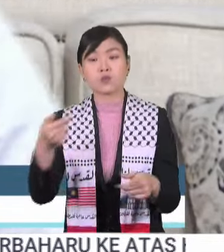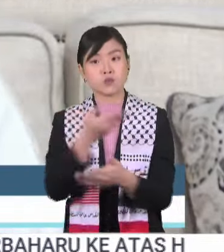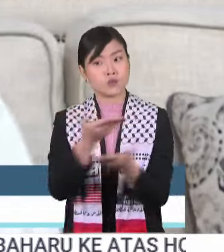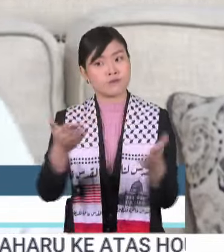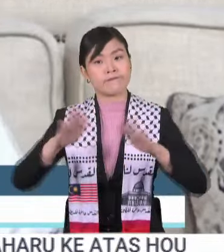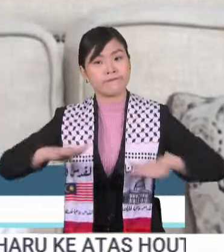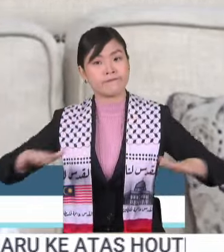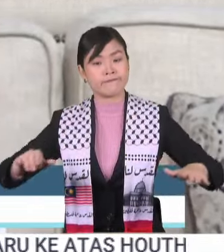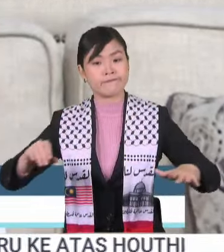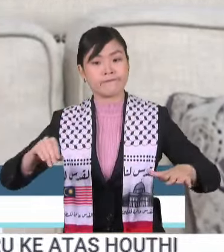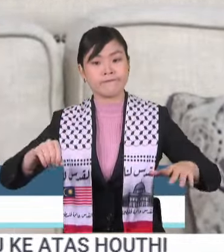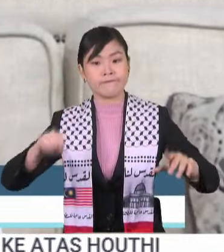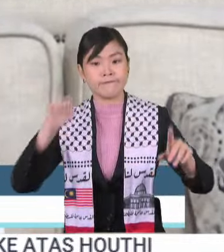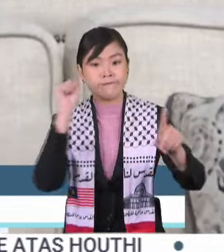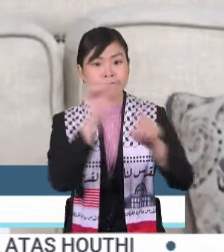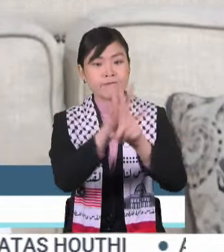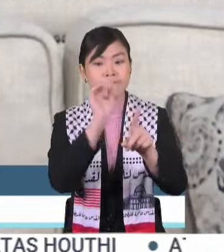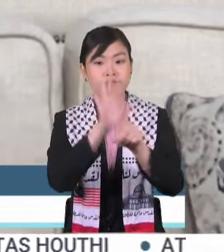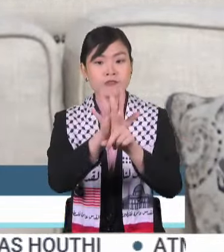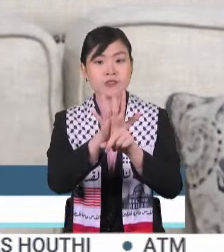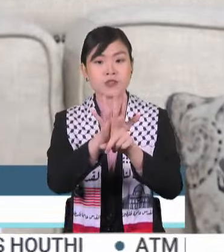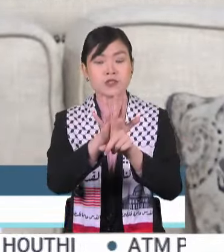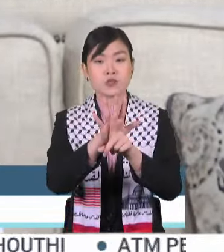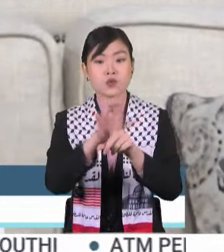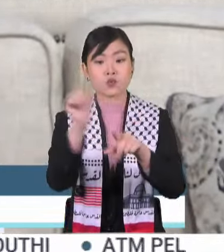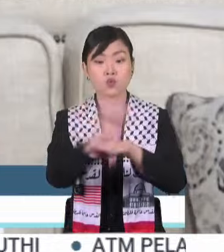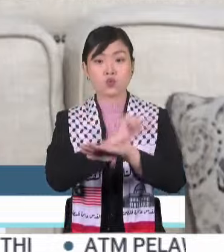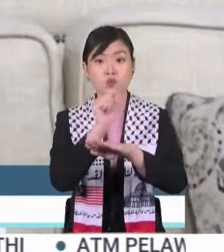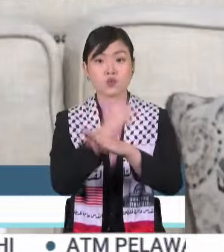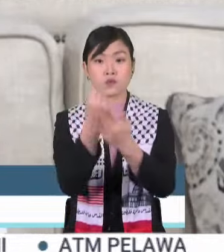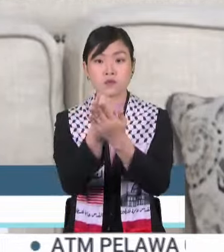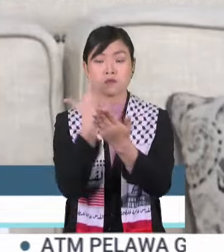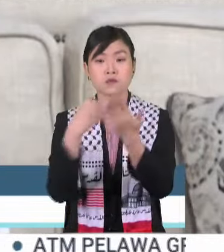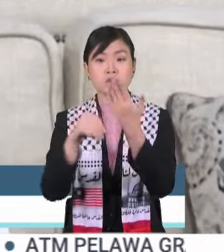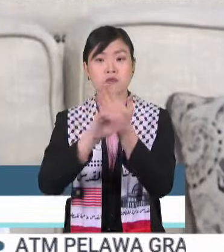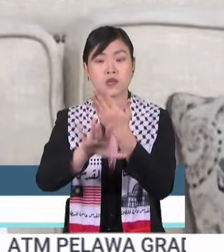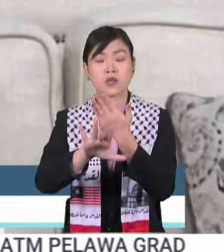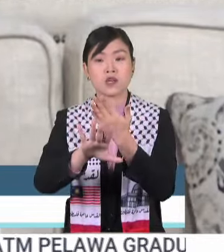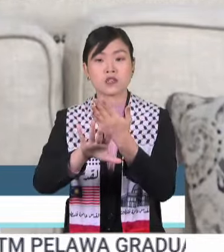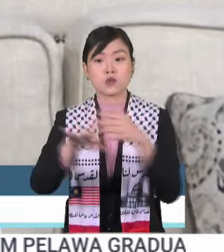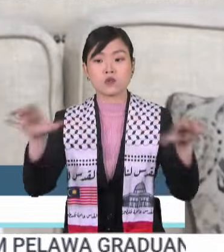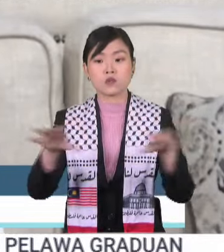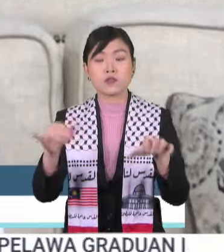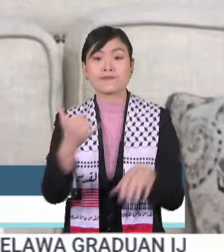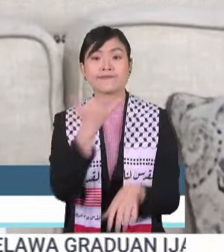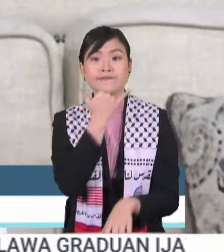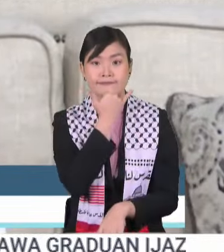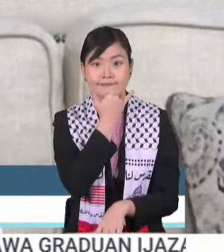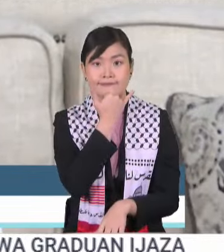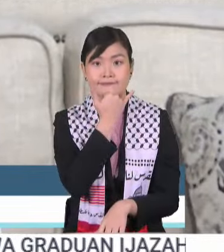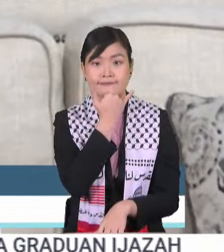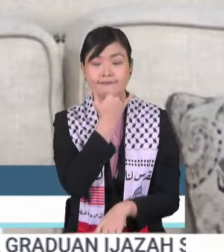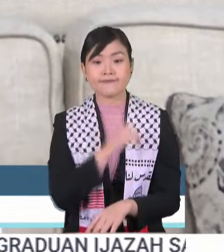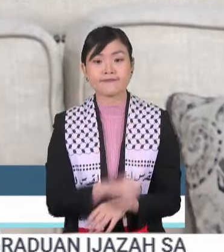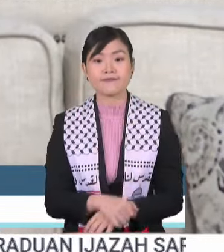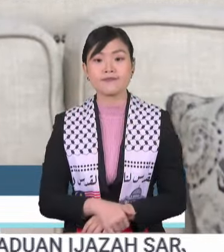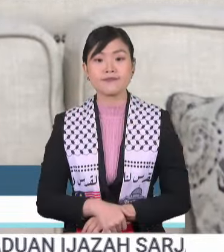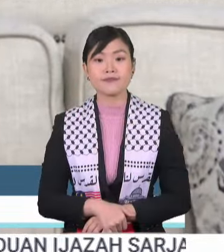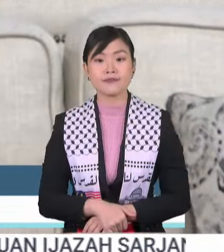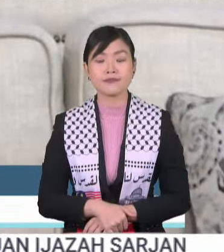ini menggunakan platform medsource ini melakukan jenayah terpengaruh dengan